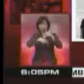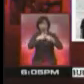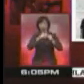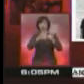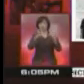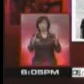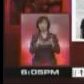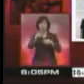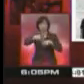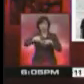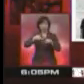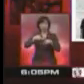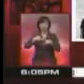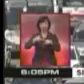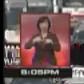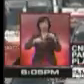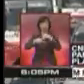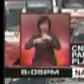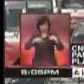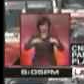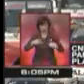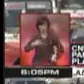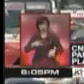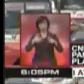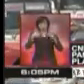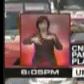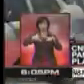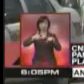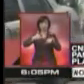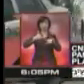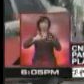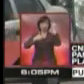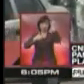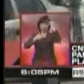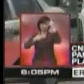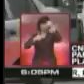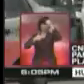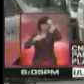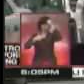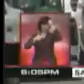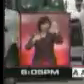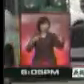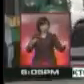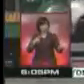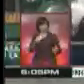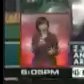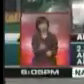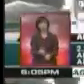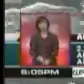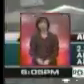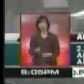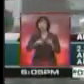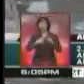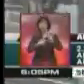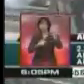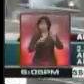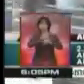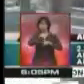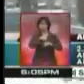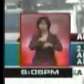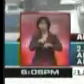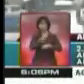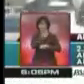Beijing China at New Delhi sa India Bukod sa traffic na Numero Uno daw na nakaka-bad trip malaking problema din sa mga kalsada ng Metro